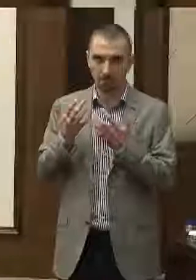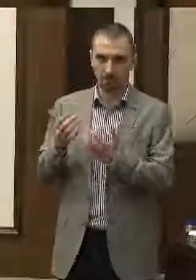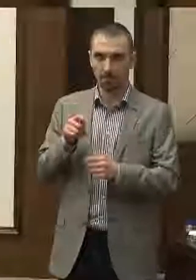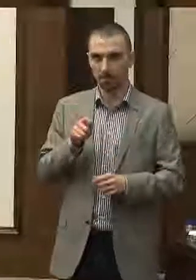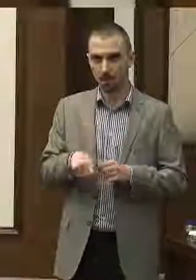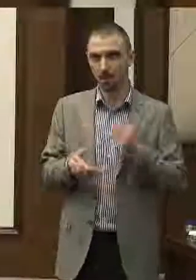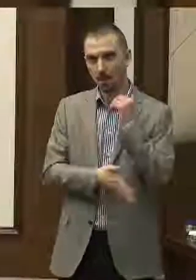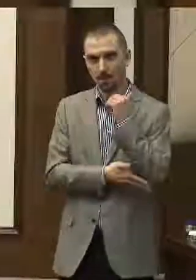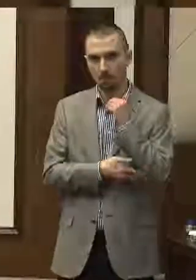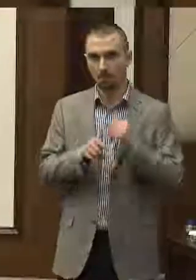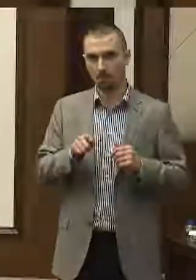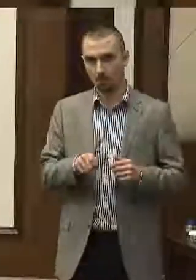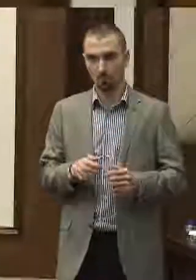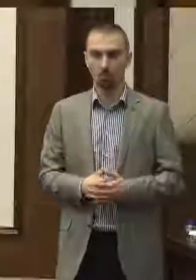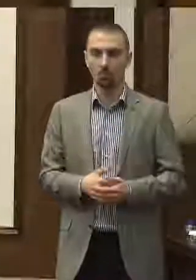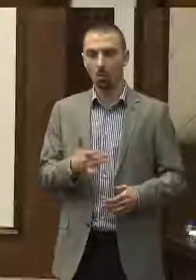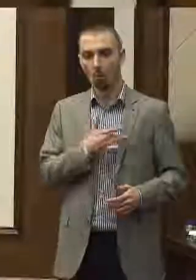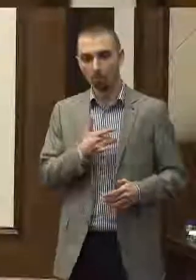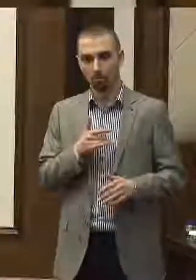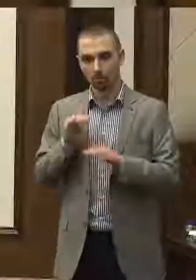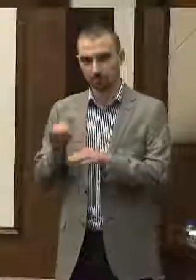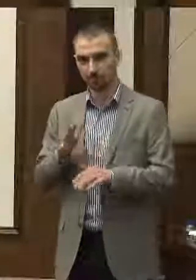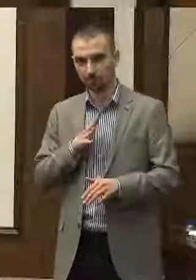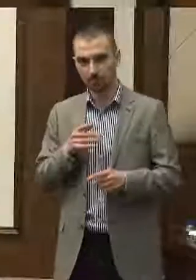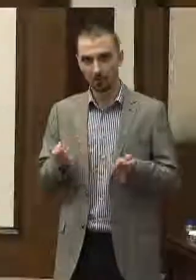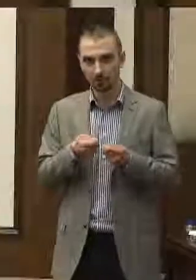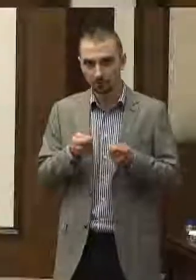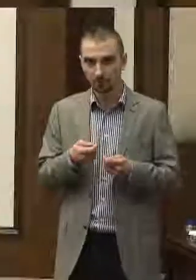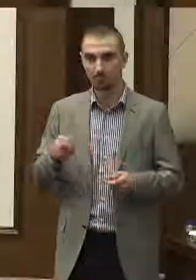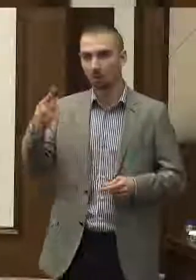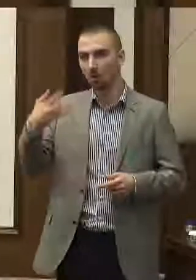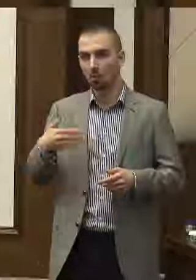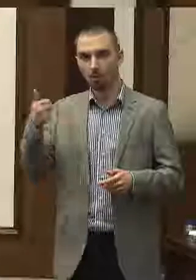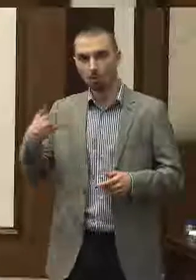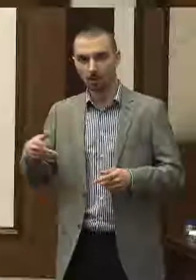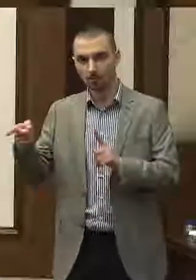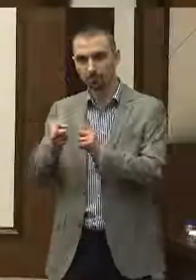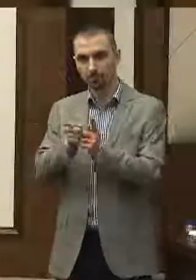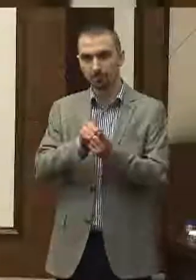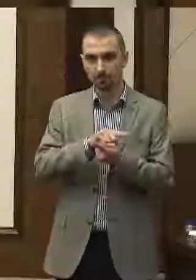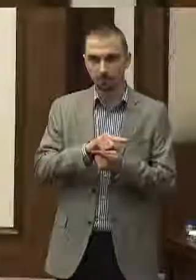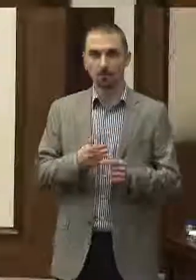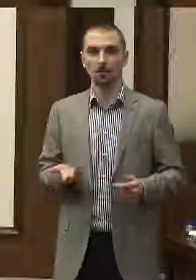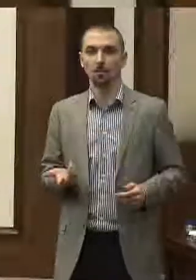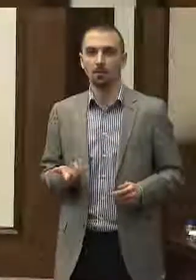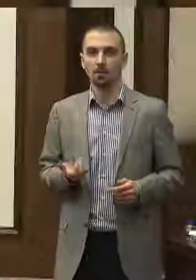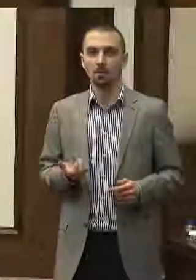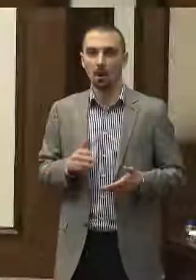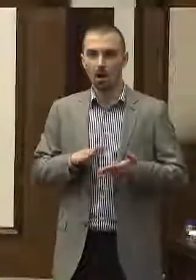biz hayırseverlerimiz ve gönüllülerimizin destekleriyle yerel yönetimlerde bulunan birçok